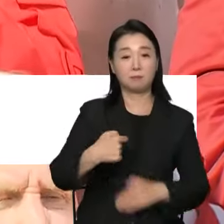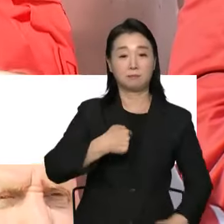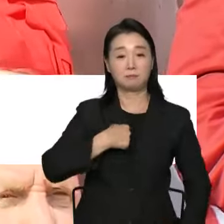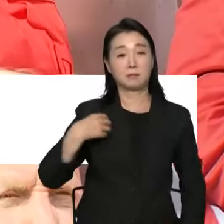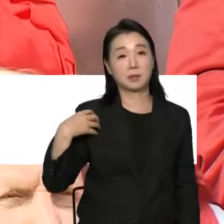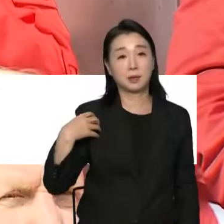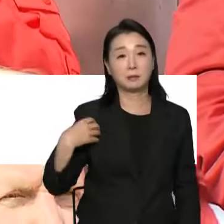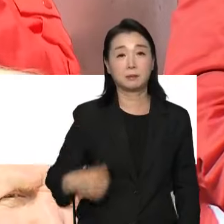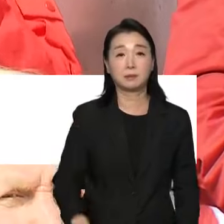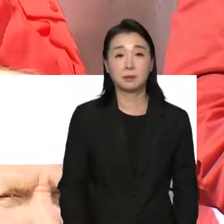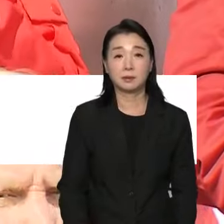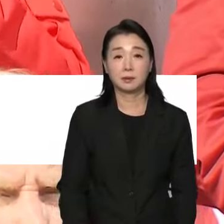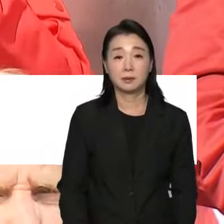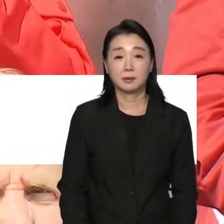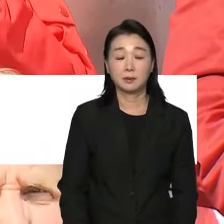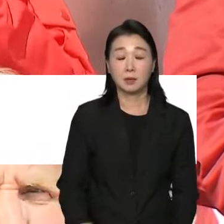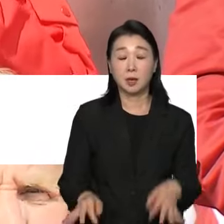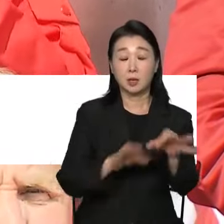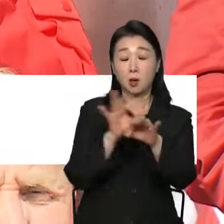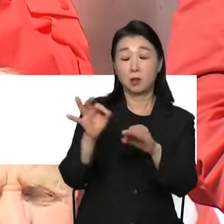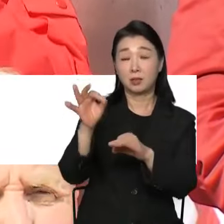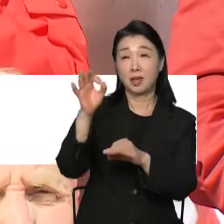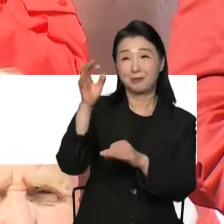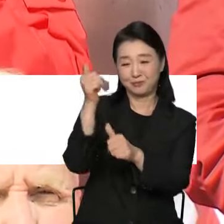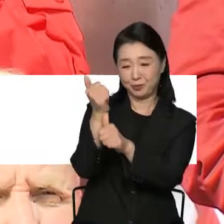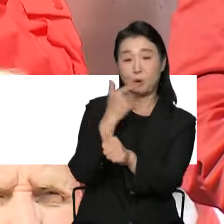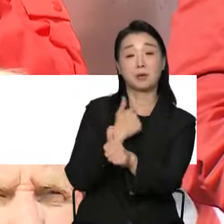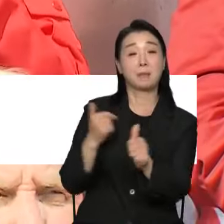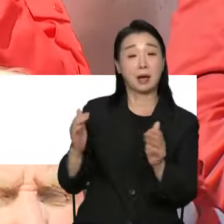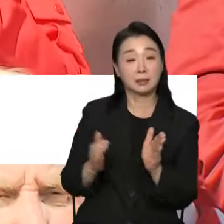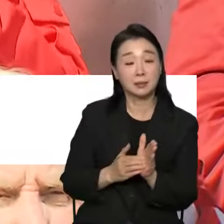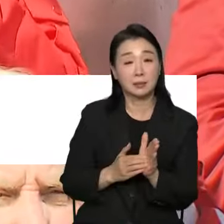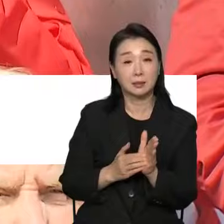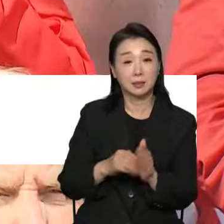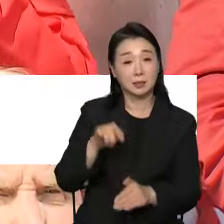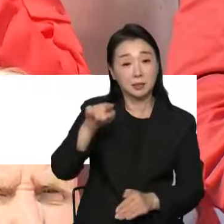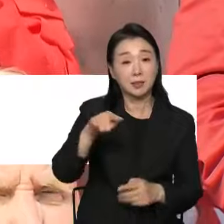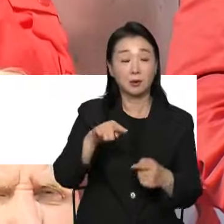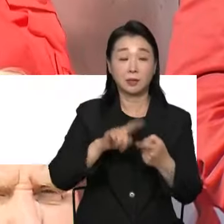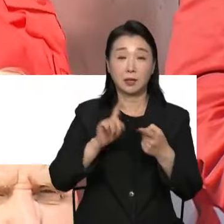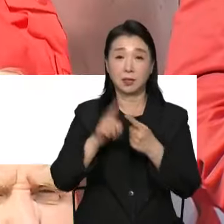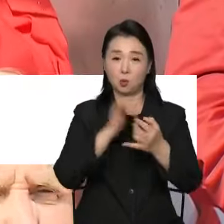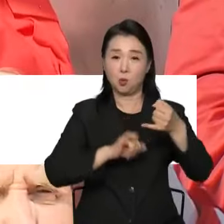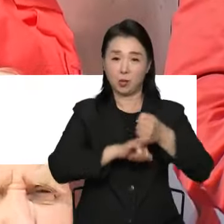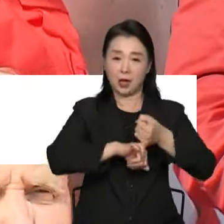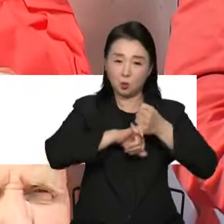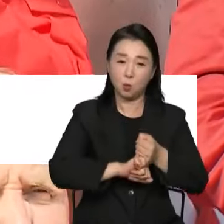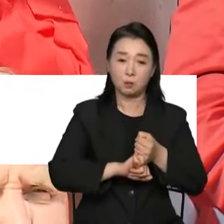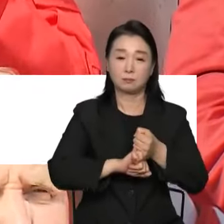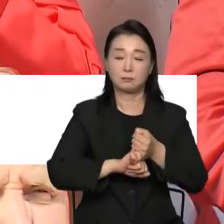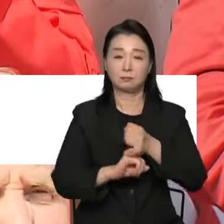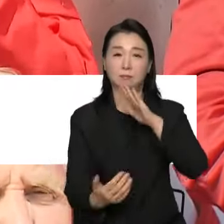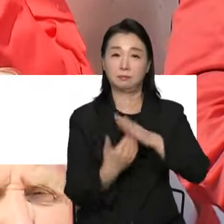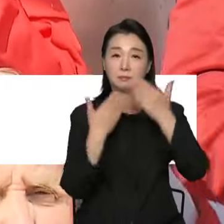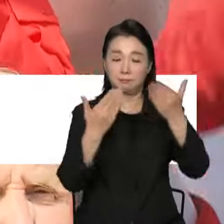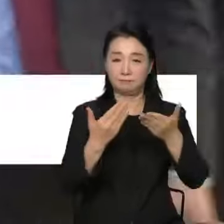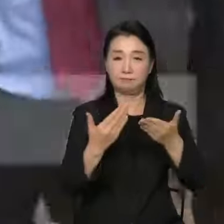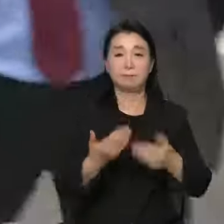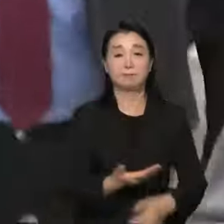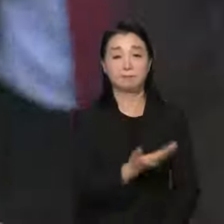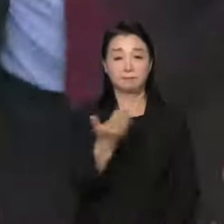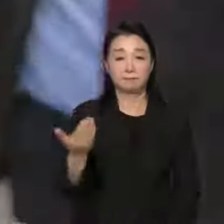원내대표로서 제가 또 경제부총리를 지낸 사람으로서 여기에 공약을 반드시 이행하겠습니다,